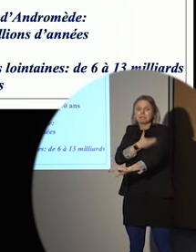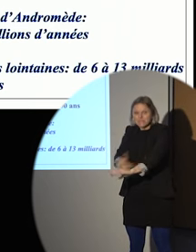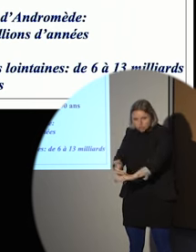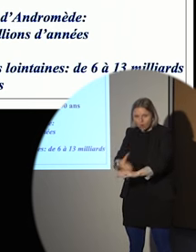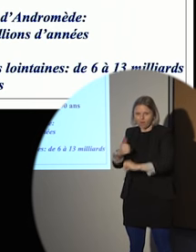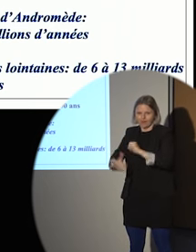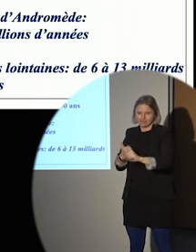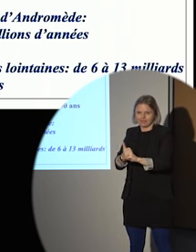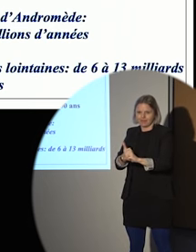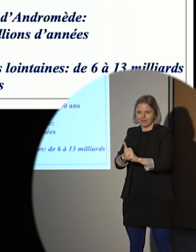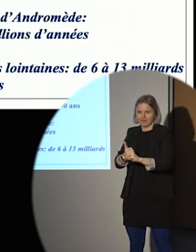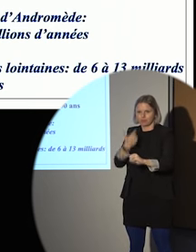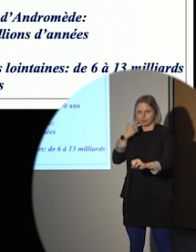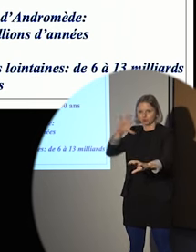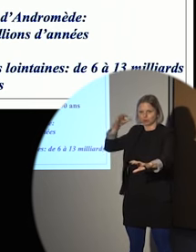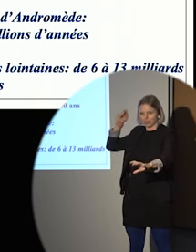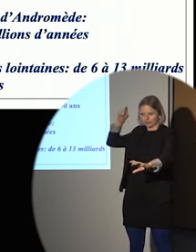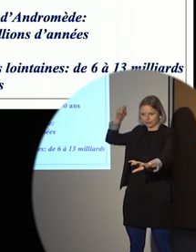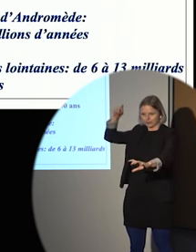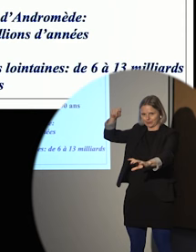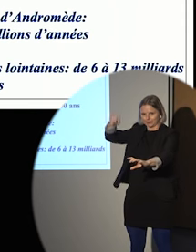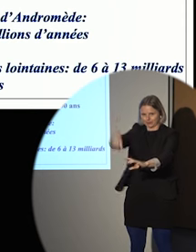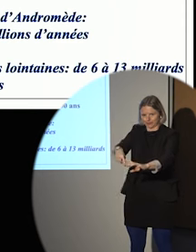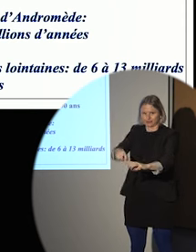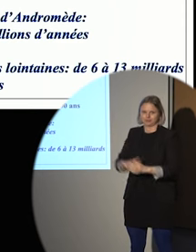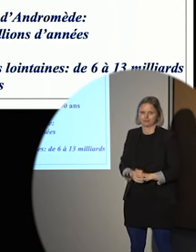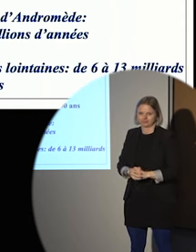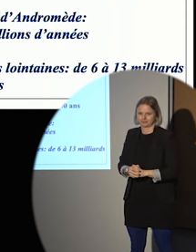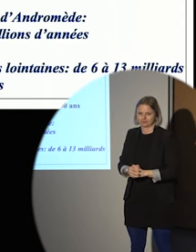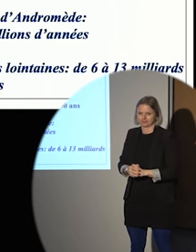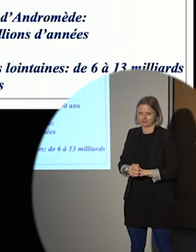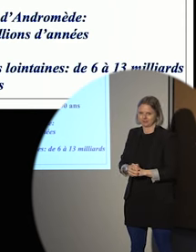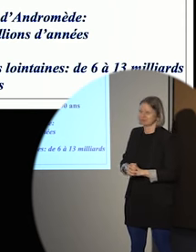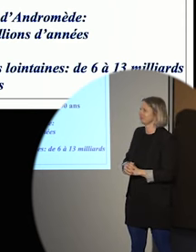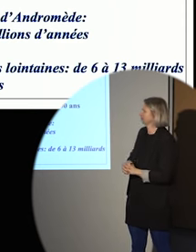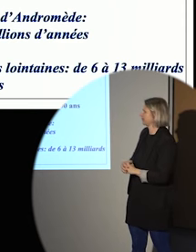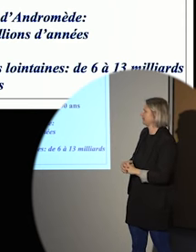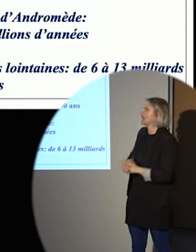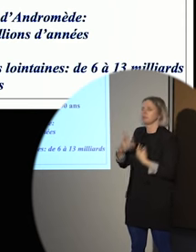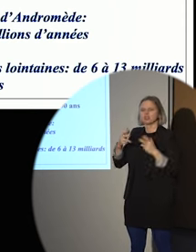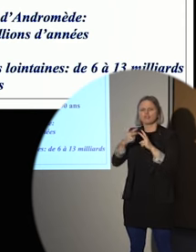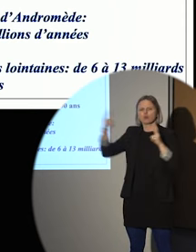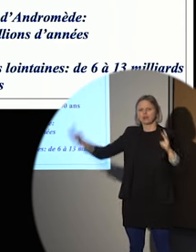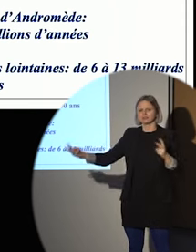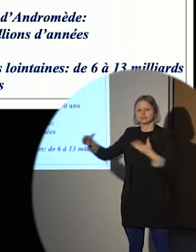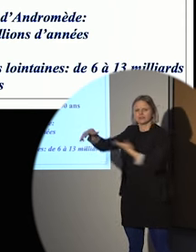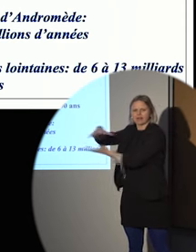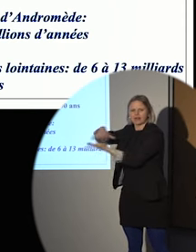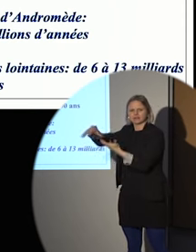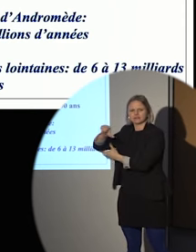qui s'est passé il y a 28 000 ans. Et puis on ira encore beaucoup plus loin, 2 millions d'années pour la galaxie Andromède, et puis en fait même on